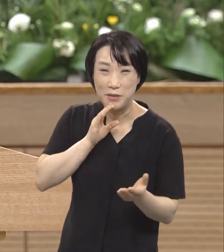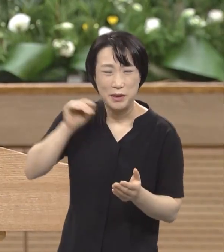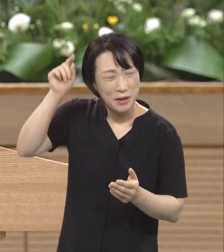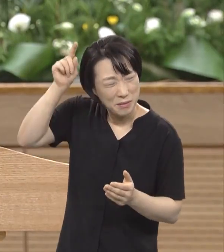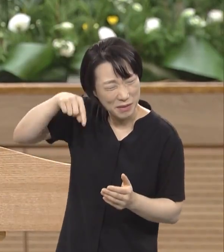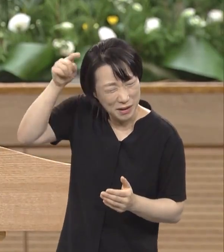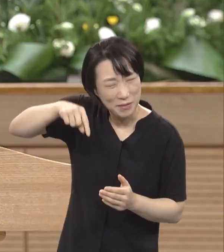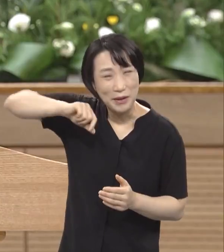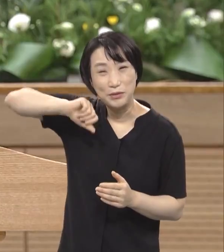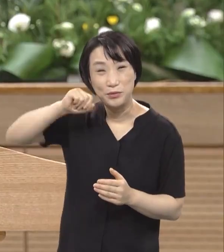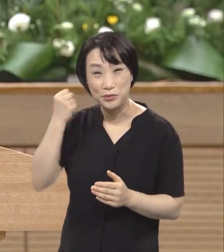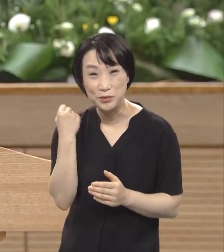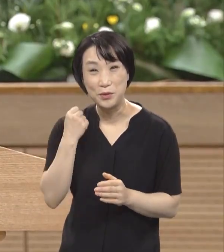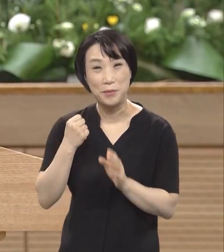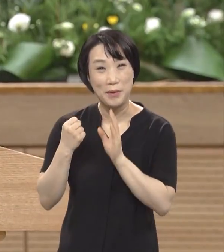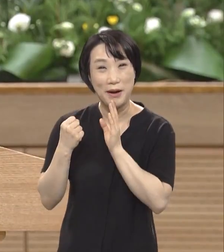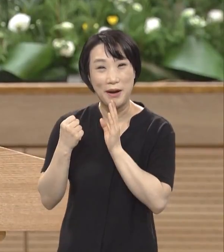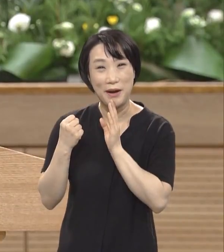순종하고